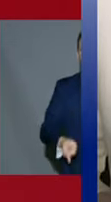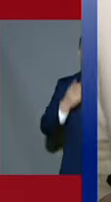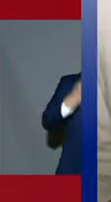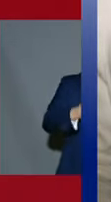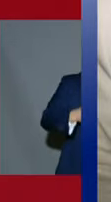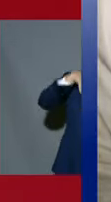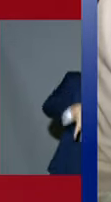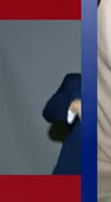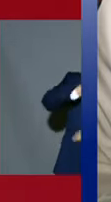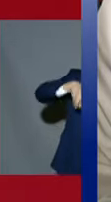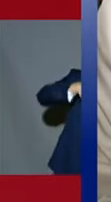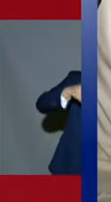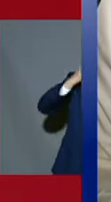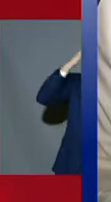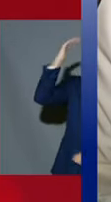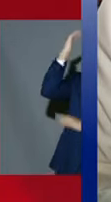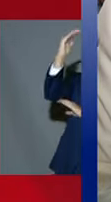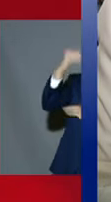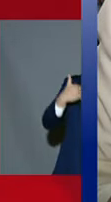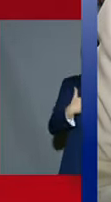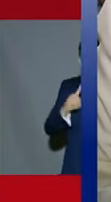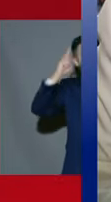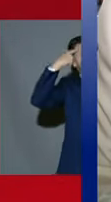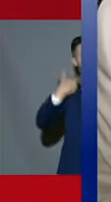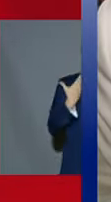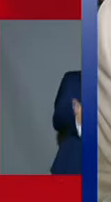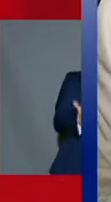μου πηγαίνοντας προς τις ευρωεκλογές και αυτοί να μένουν